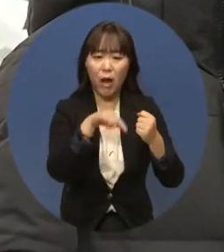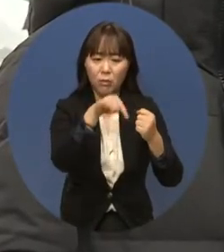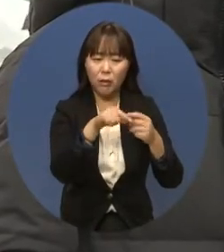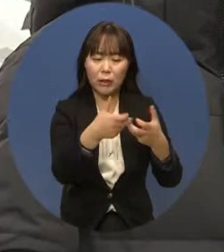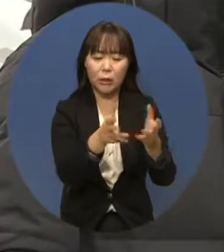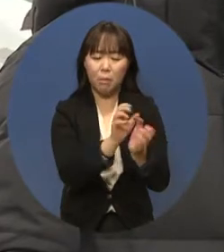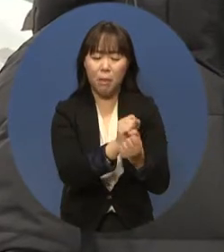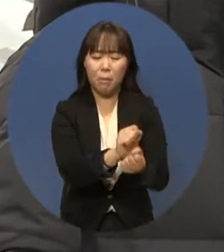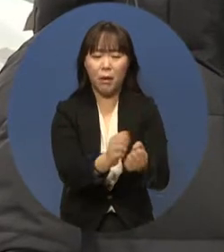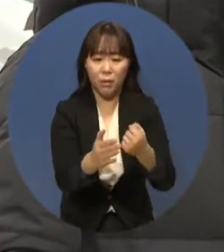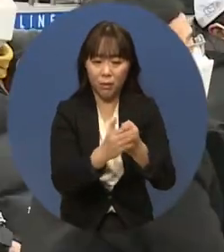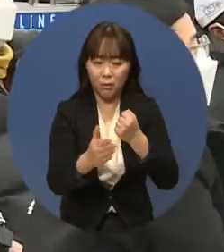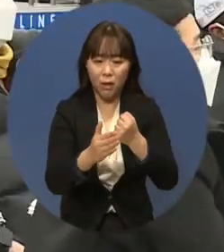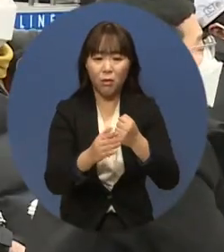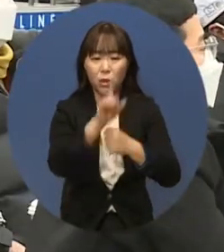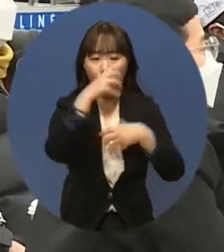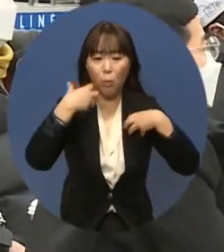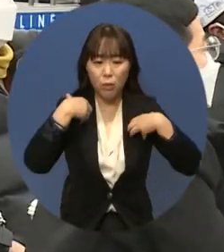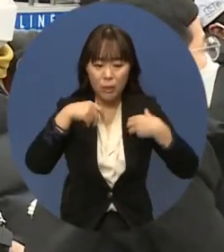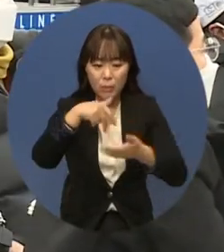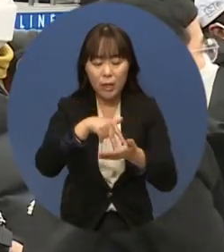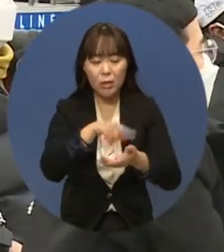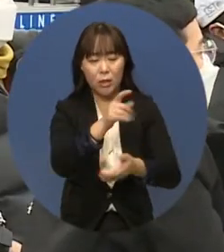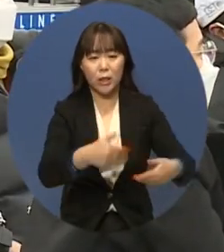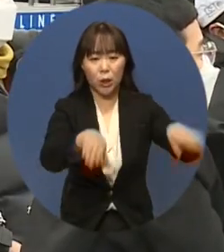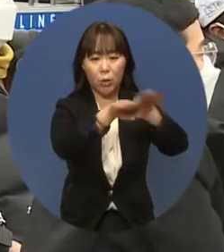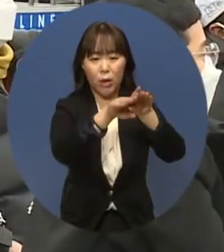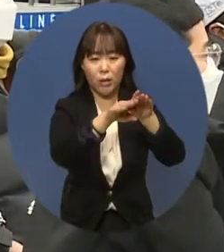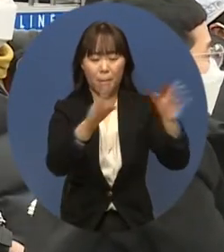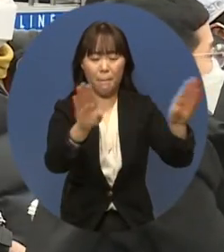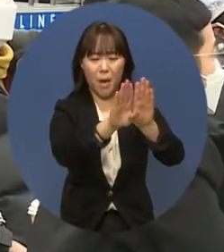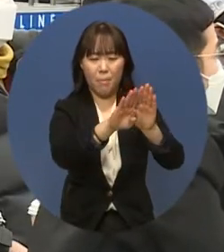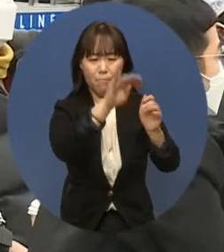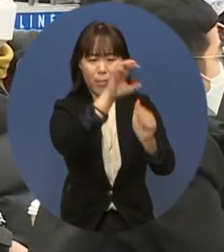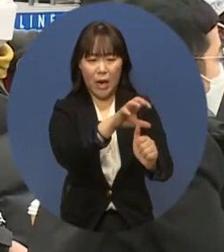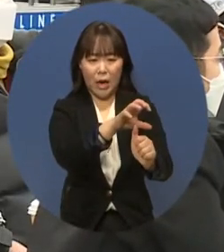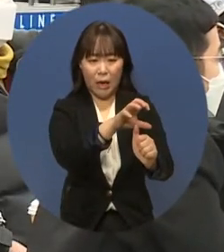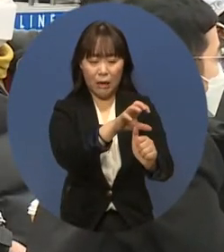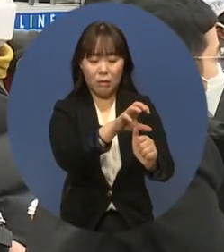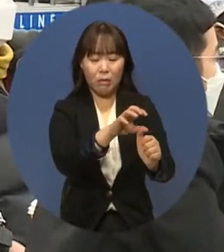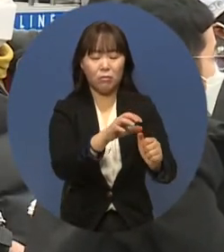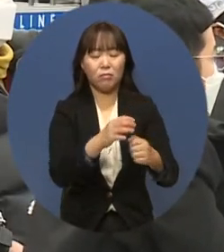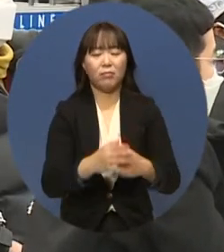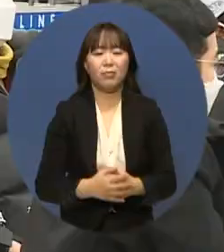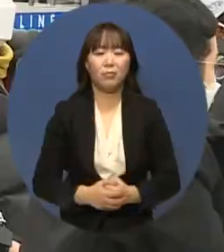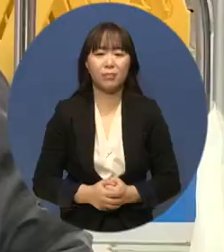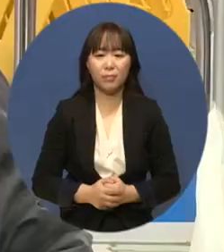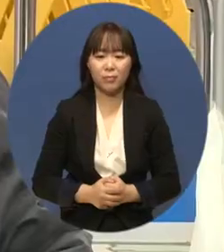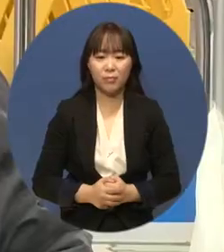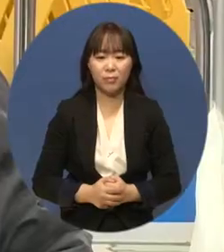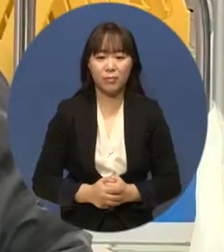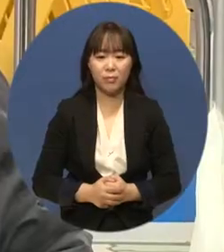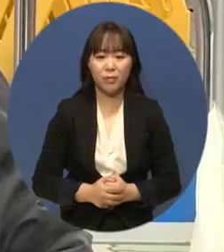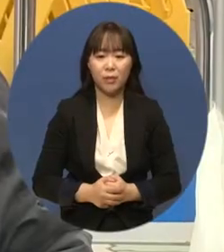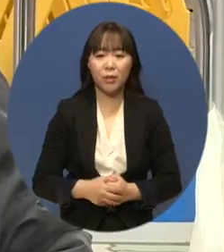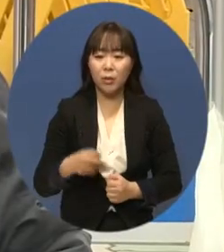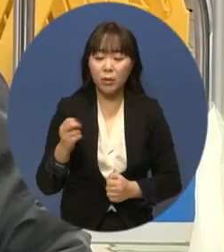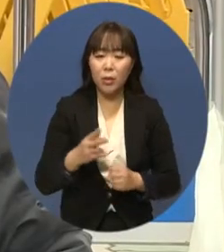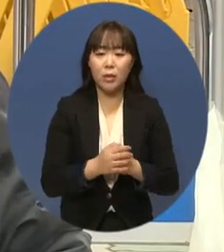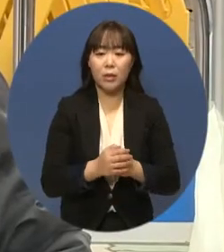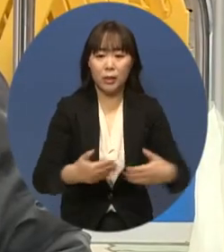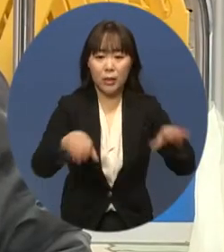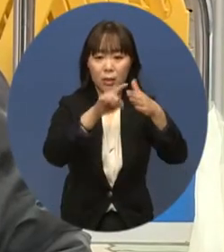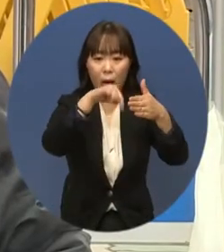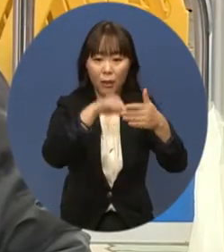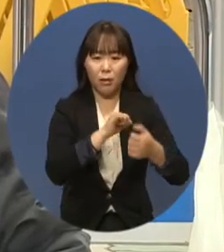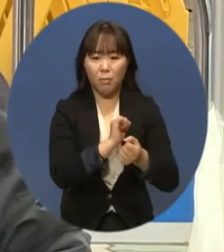감염이 확산되면서 정부는 해당 시설을 폐쇄하는 코호트 격리 조치를 실시했습니다. 반면 시설